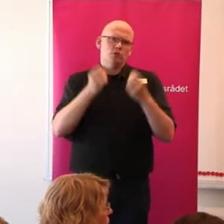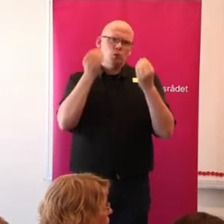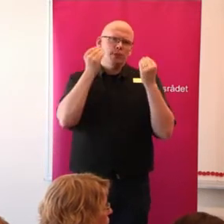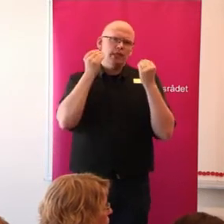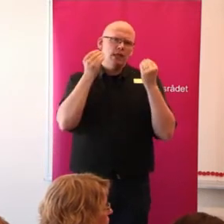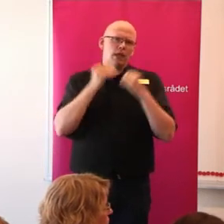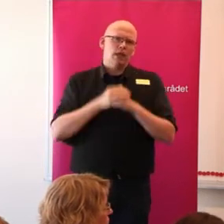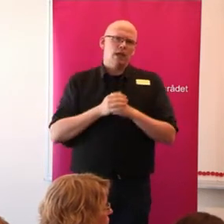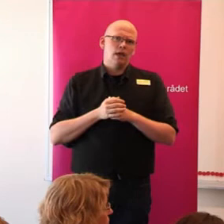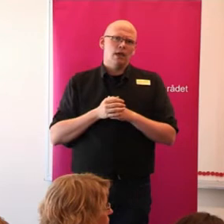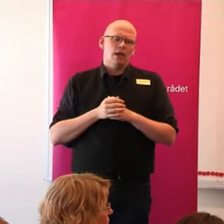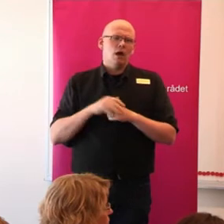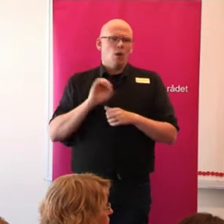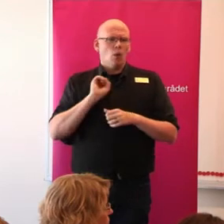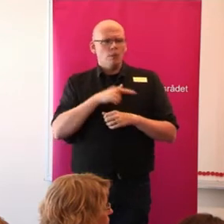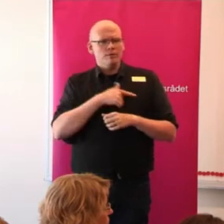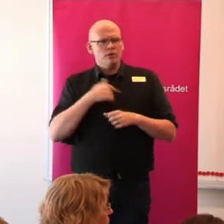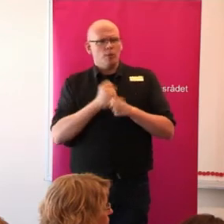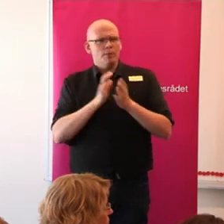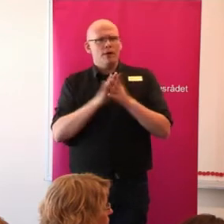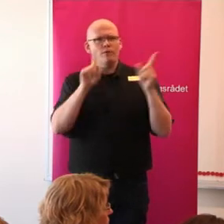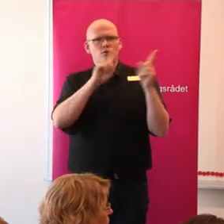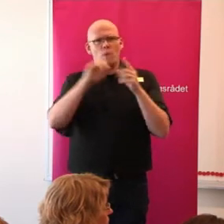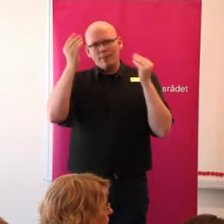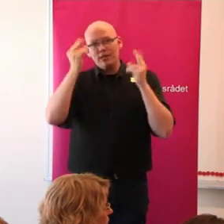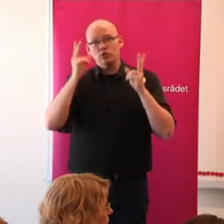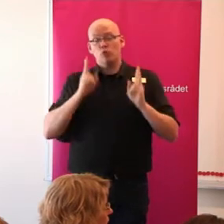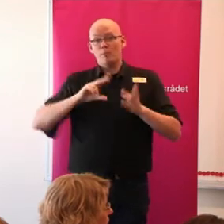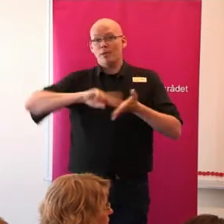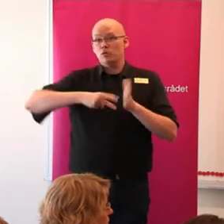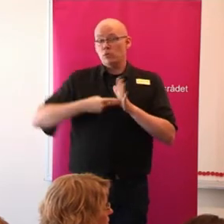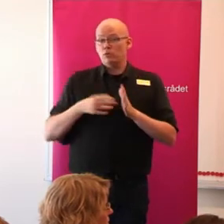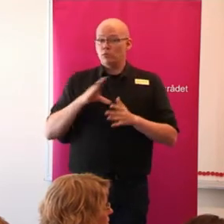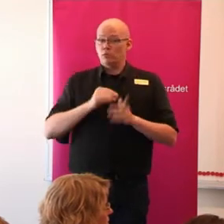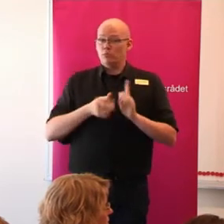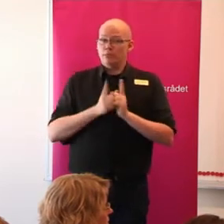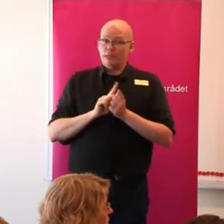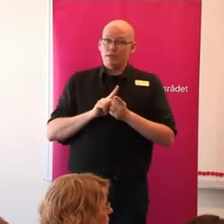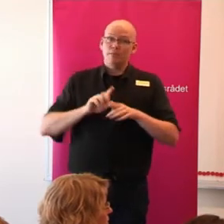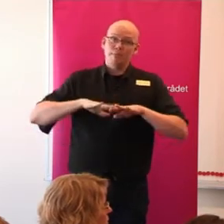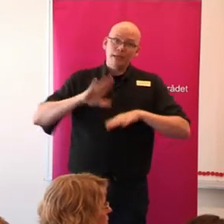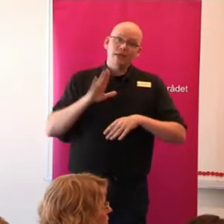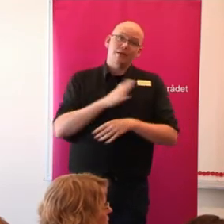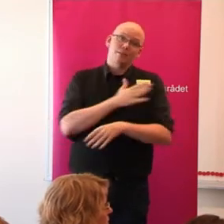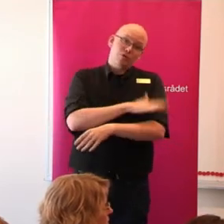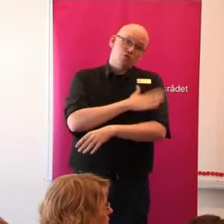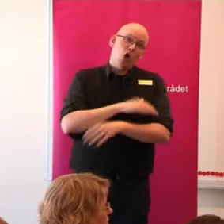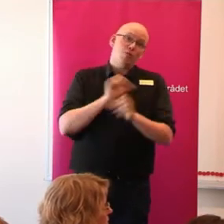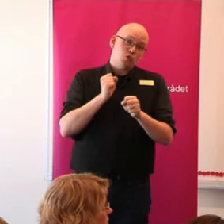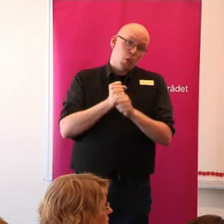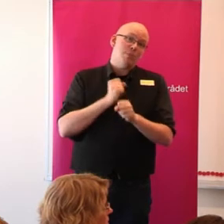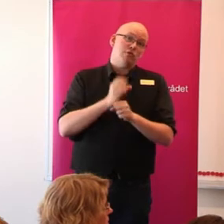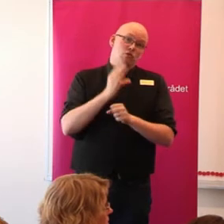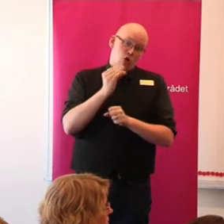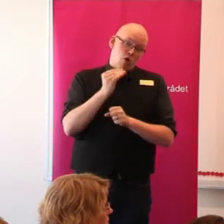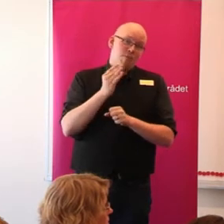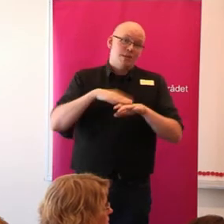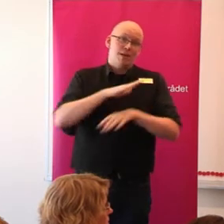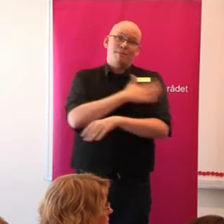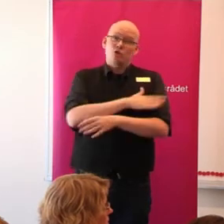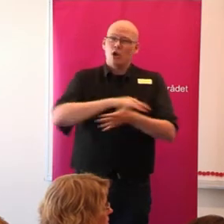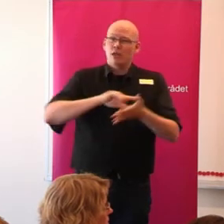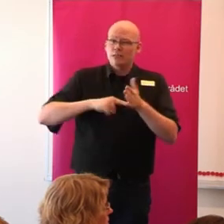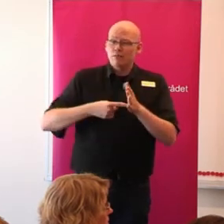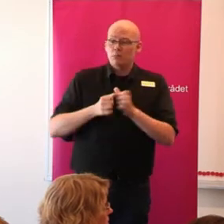Alltså när man ska jobba med folkbildning som metod, så är det klart att det är lite mer personalintensivt. Men i jämförelse med andra aktörer